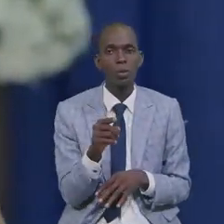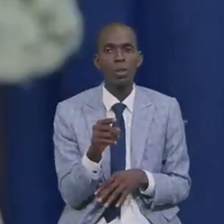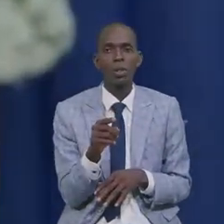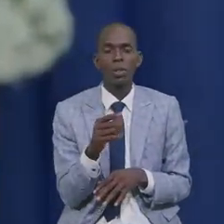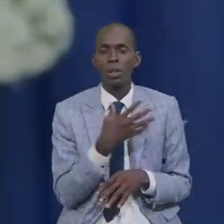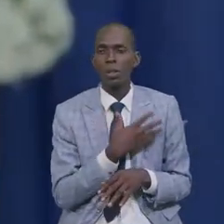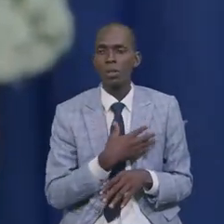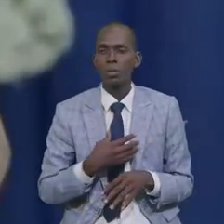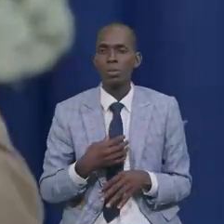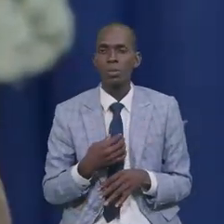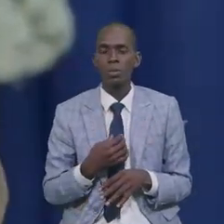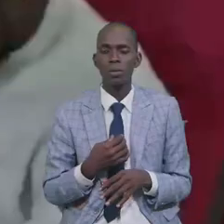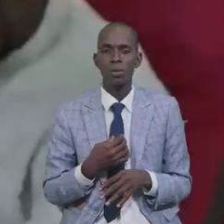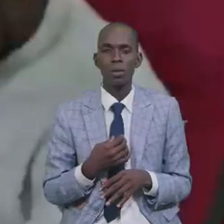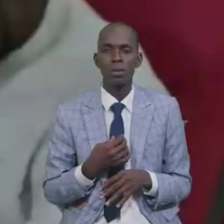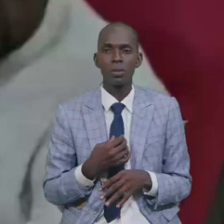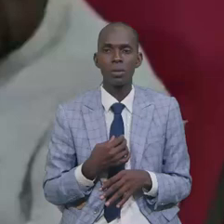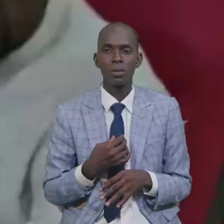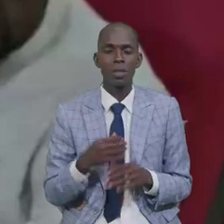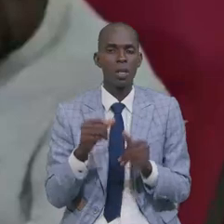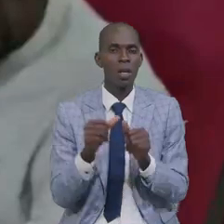jette-le dans ta situation.